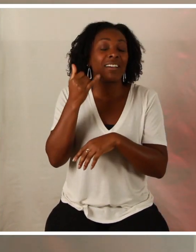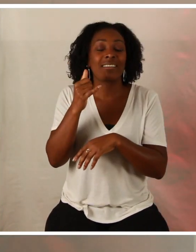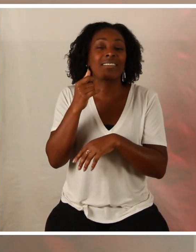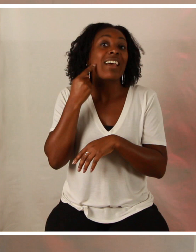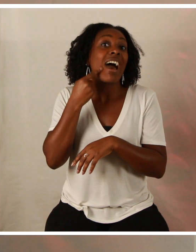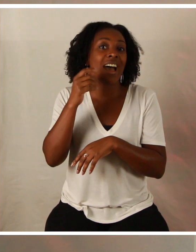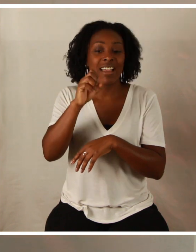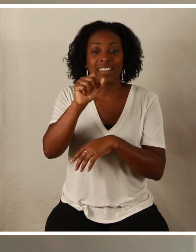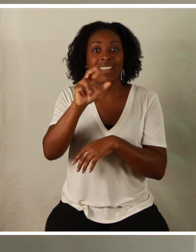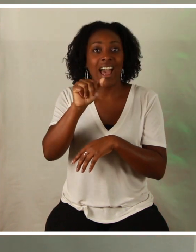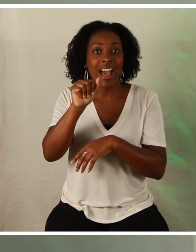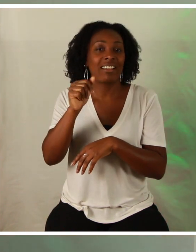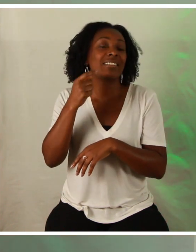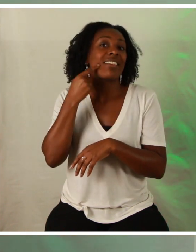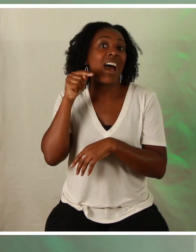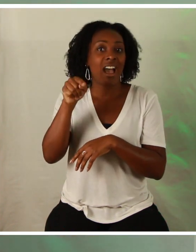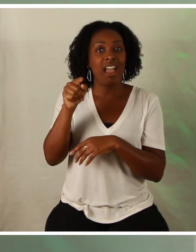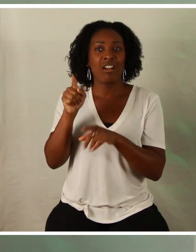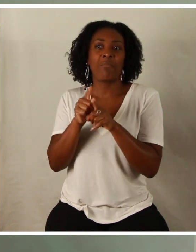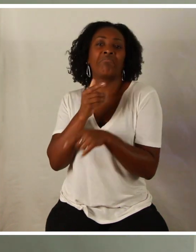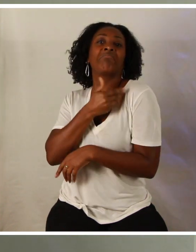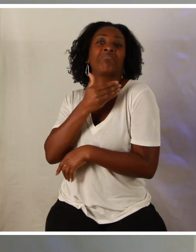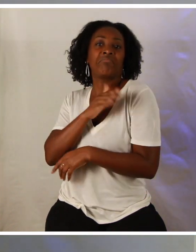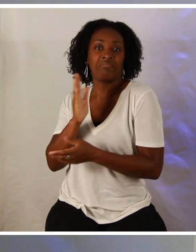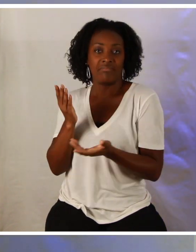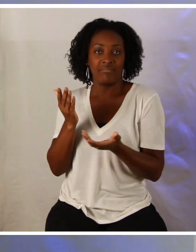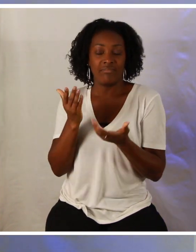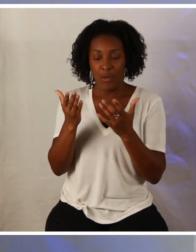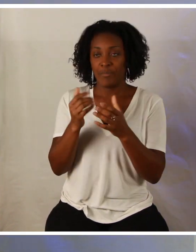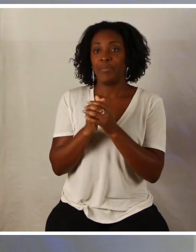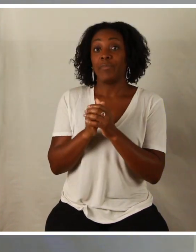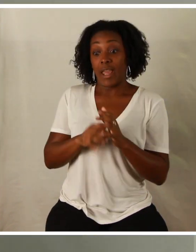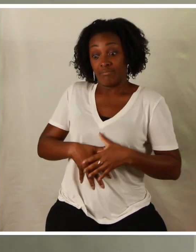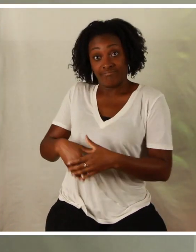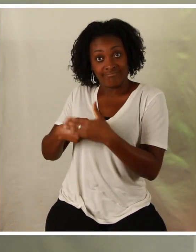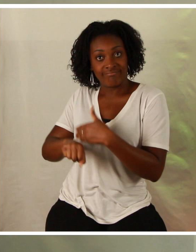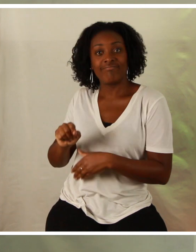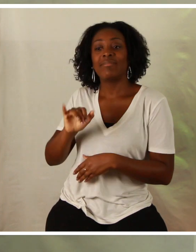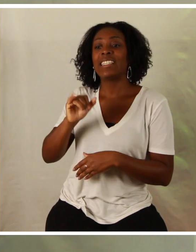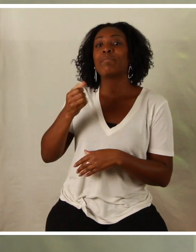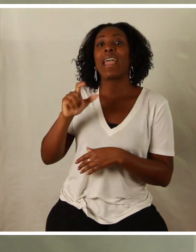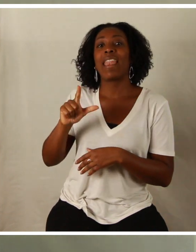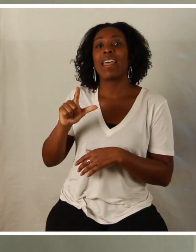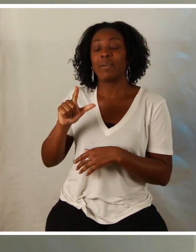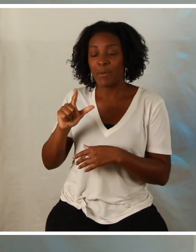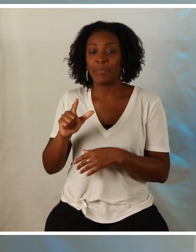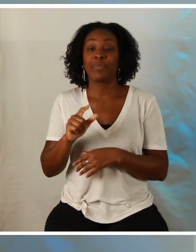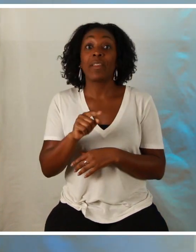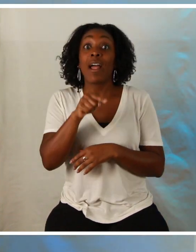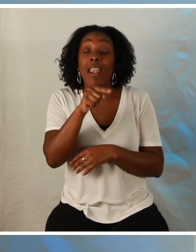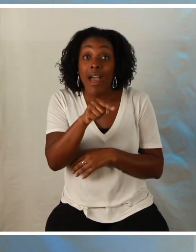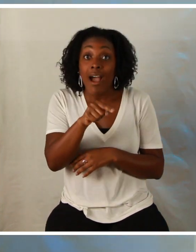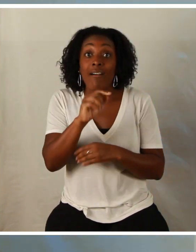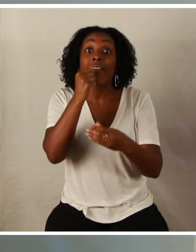elle a méprisé sa maîtresse, mais l'enfant qui est né, Ismaël, quand elle a vu son demi-frère arriver, Isaac, la